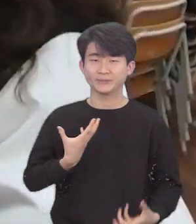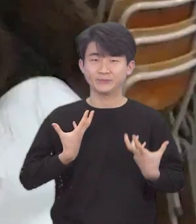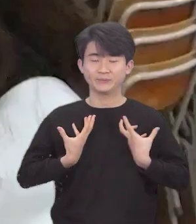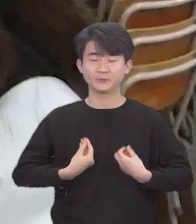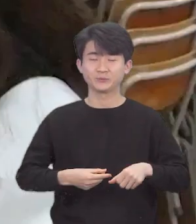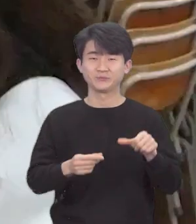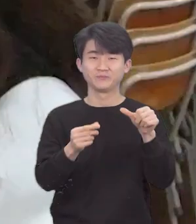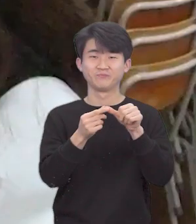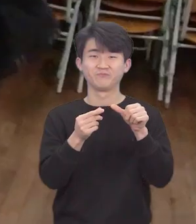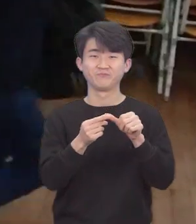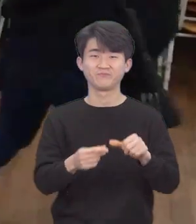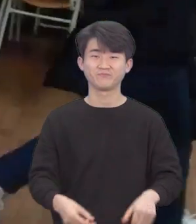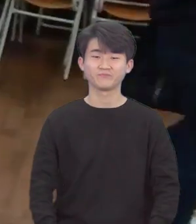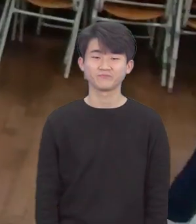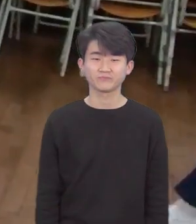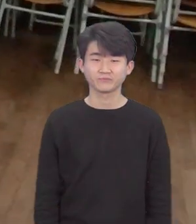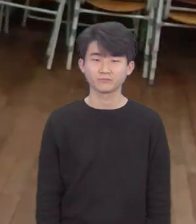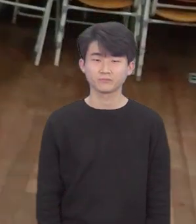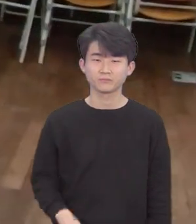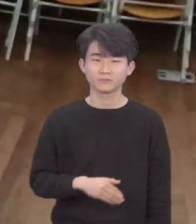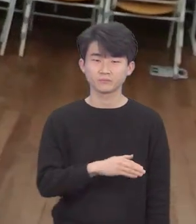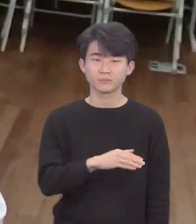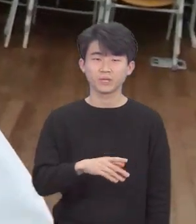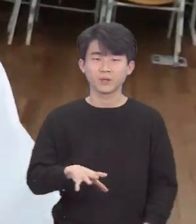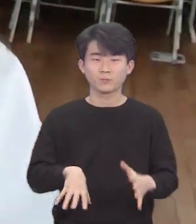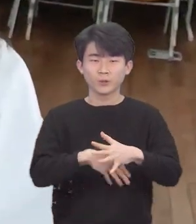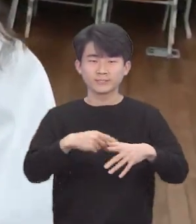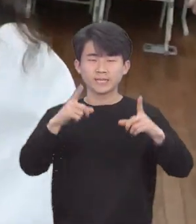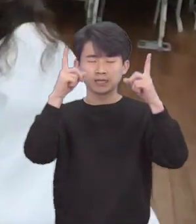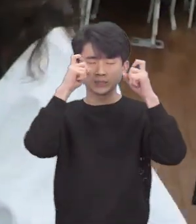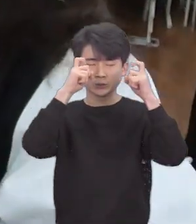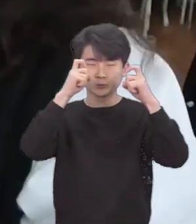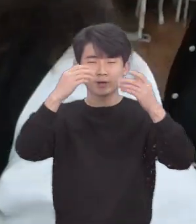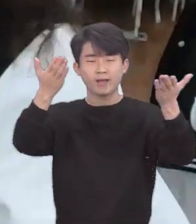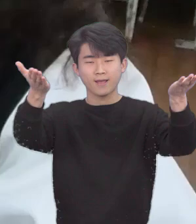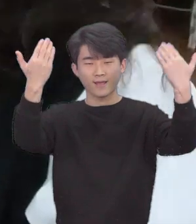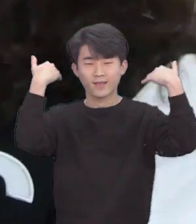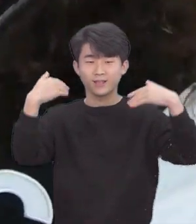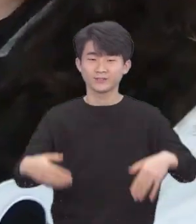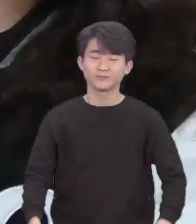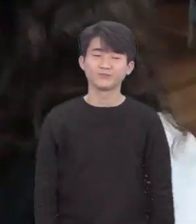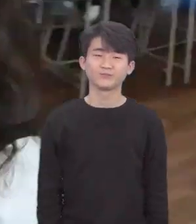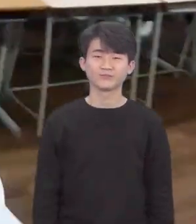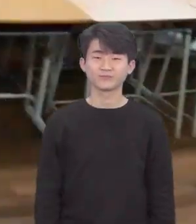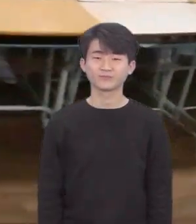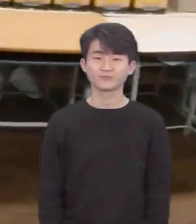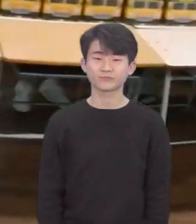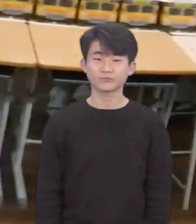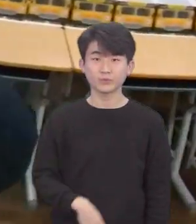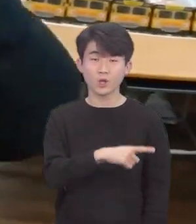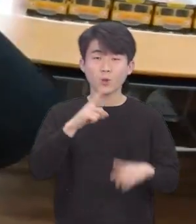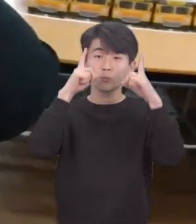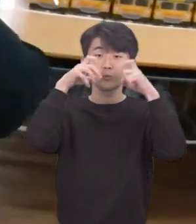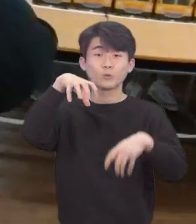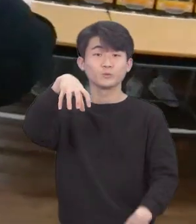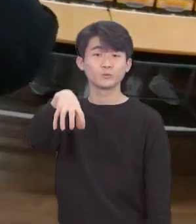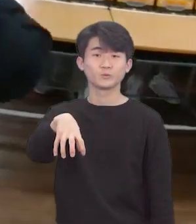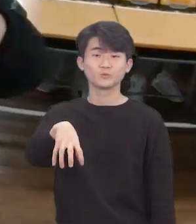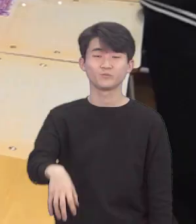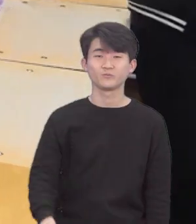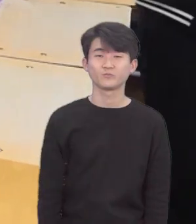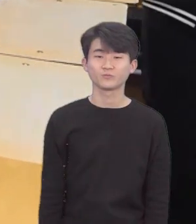5등입니다. 저희의 가장 뽑기하고 사진 찍어가세요. 바로 포토존입니다.